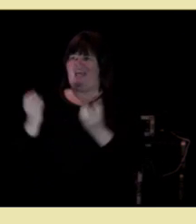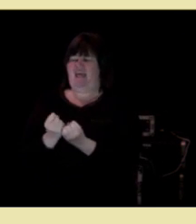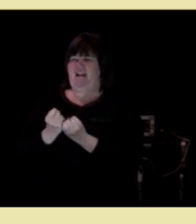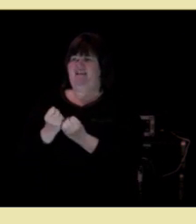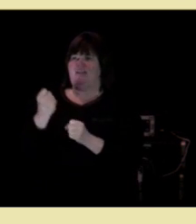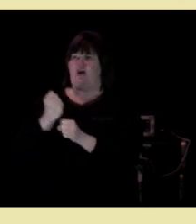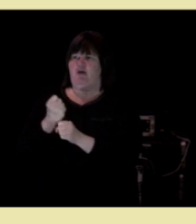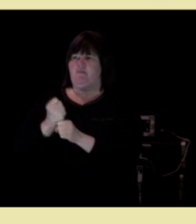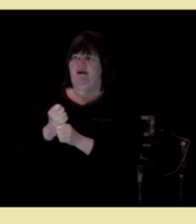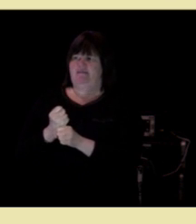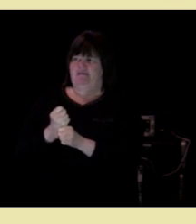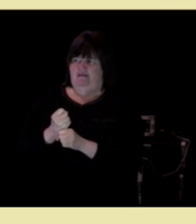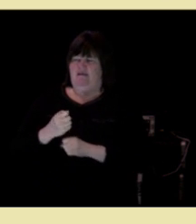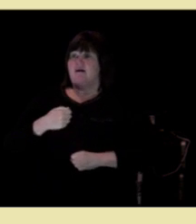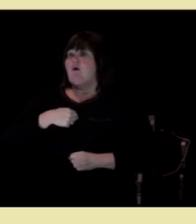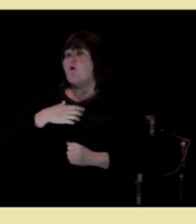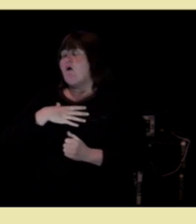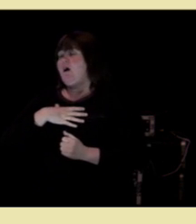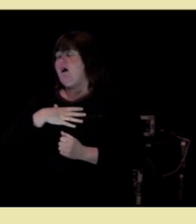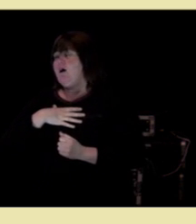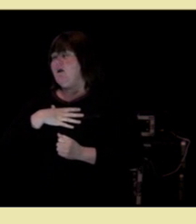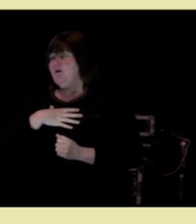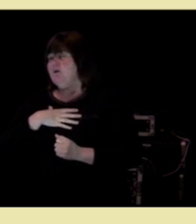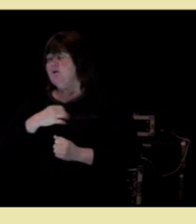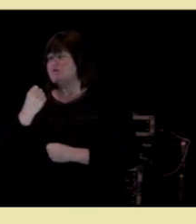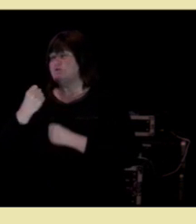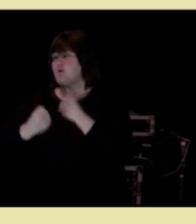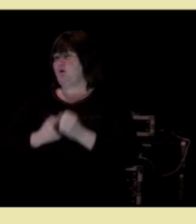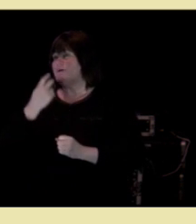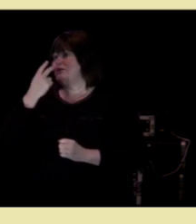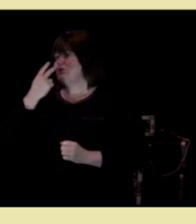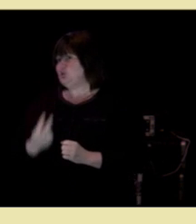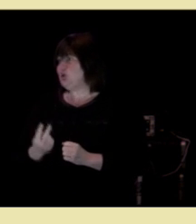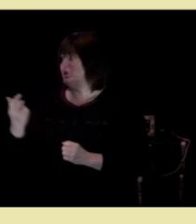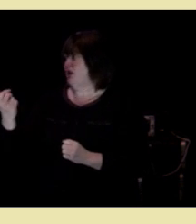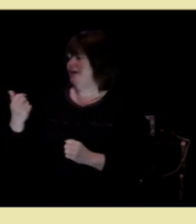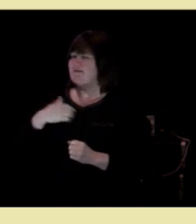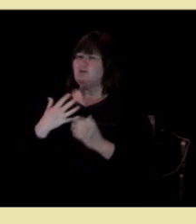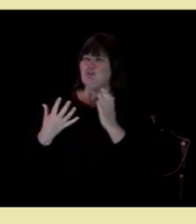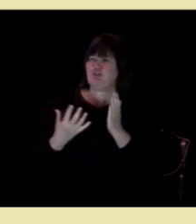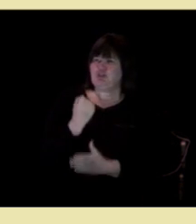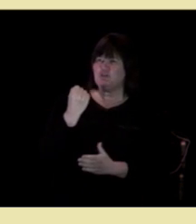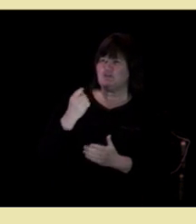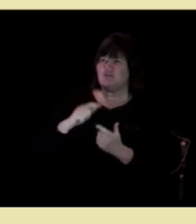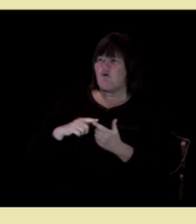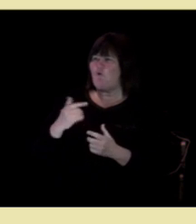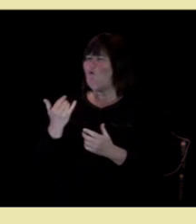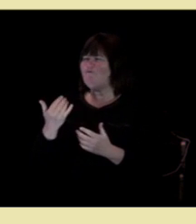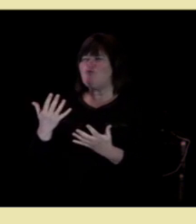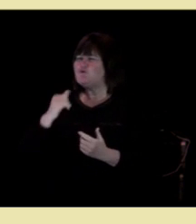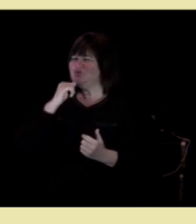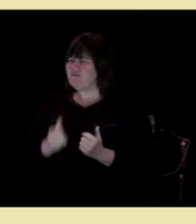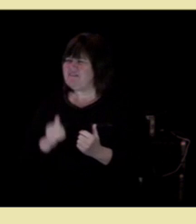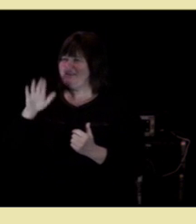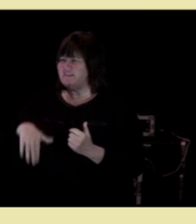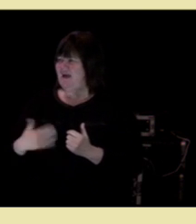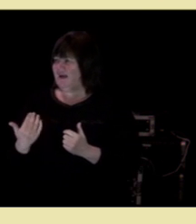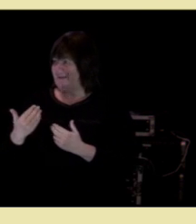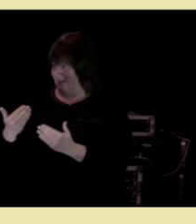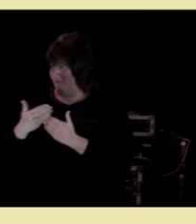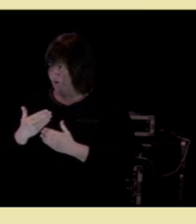Det har jeg lyst til å synliggjøre nytten og nødvendigheten av ved å vise dere dette her som Anders Grimsmo har